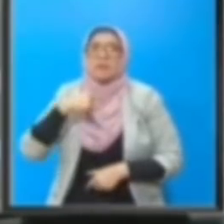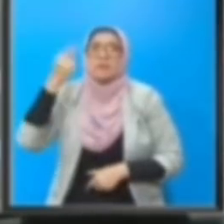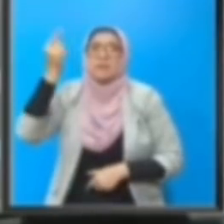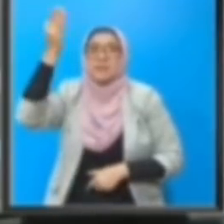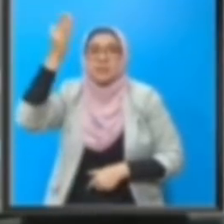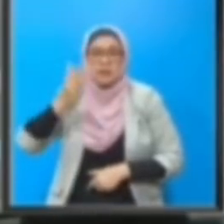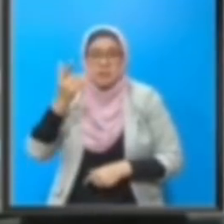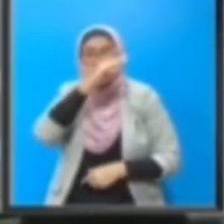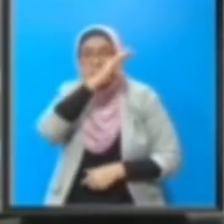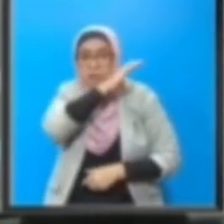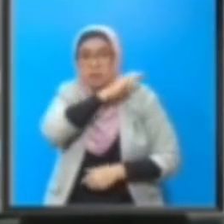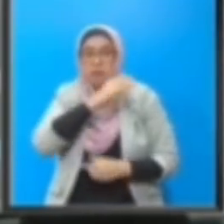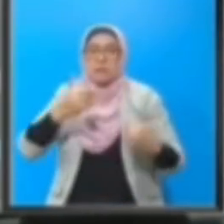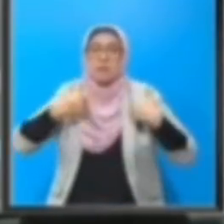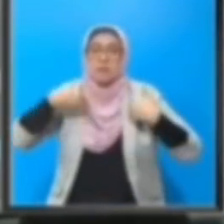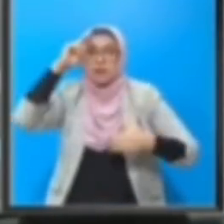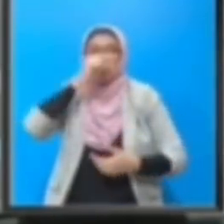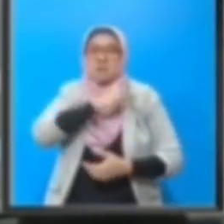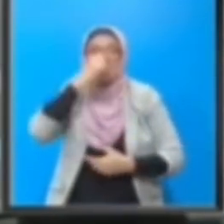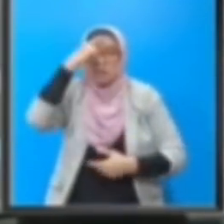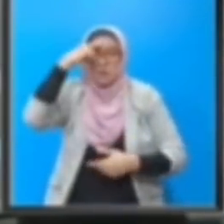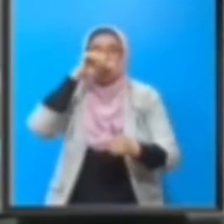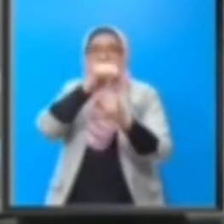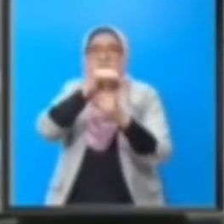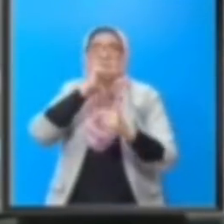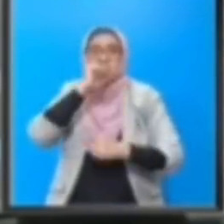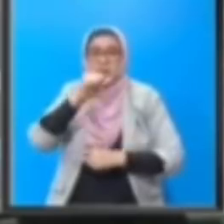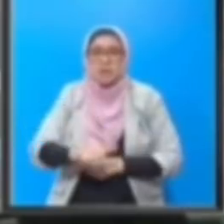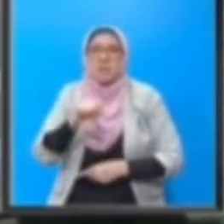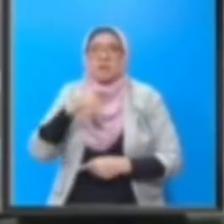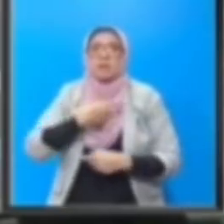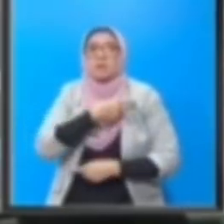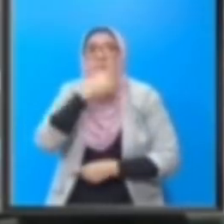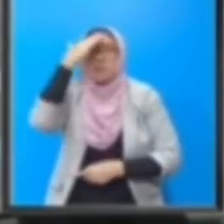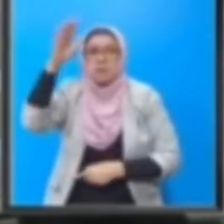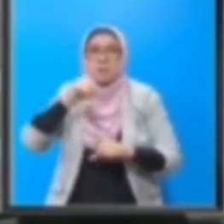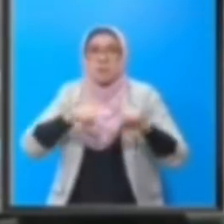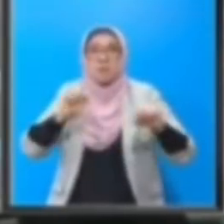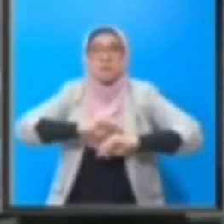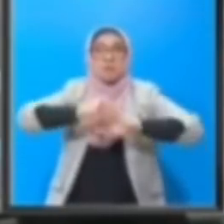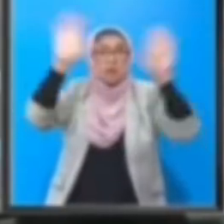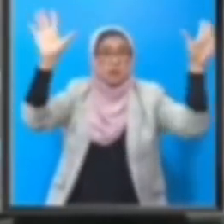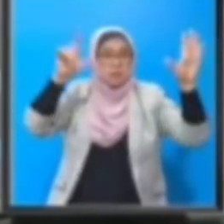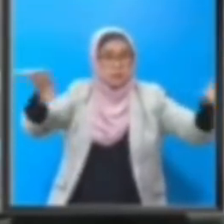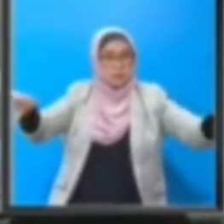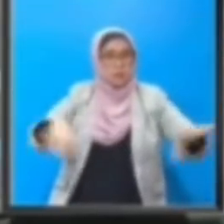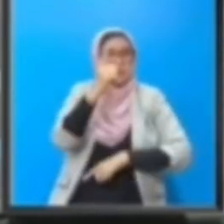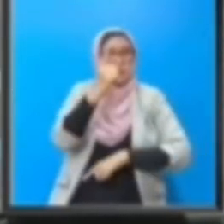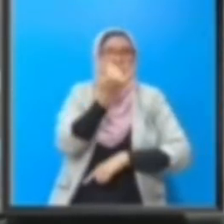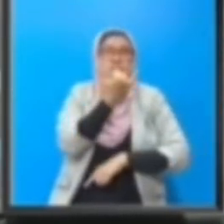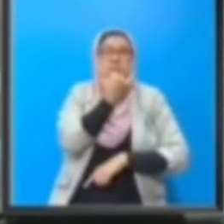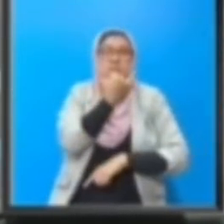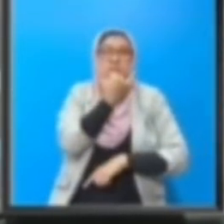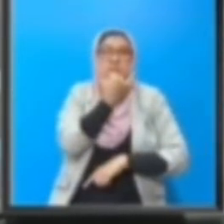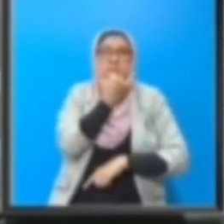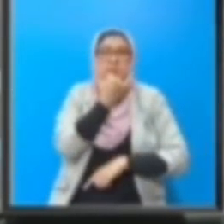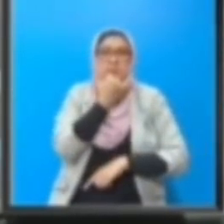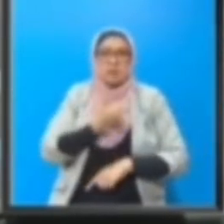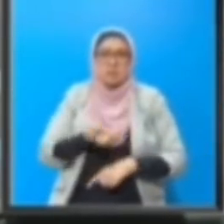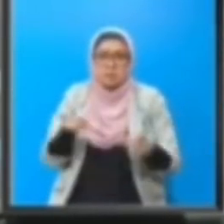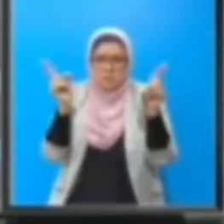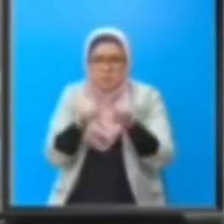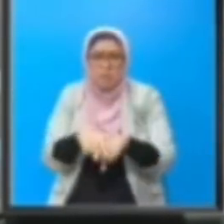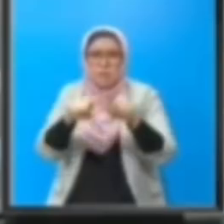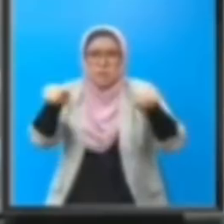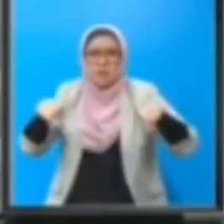untuk menipu atau tidak, kita tidak tahu. Tetapi jelas beliau telah melakukan satu kesalahan. Pengiraan hanya berlaku di tempat duduk. Mana boleh